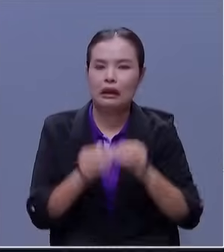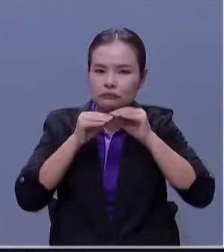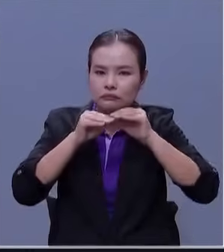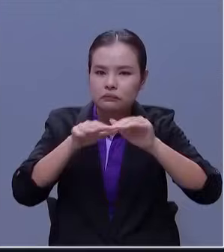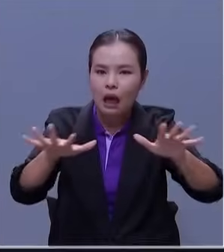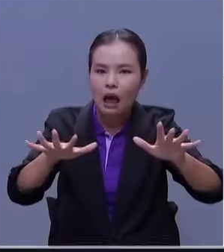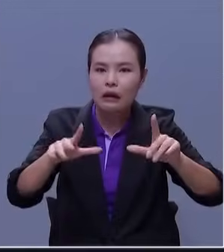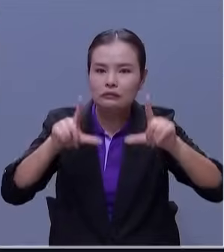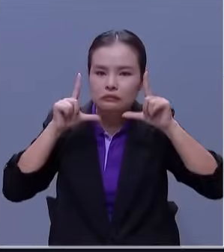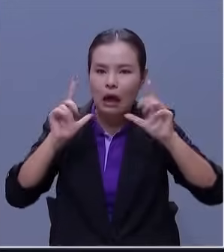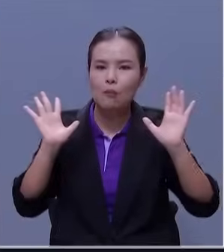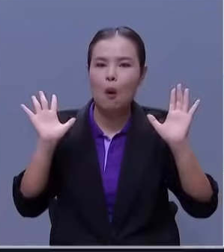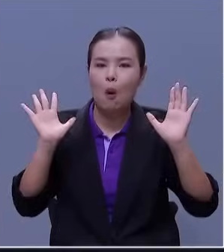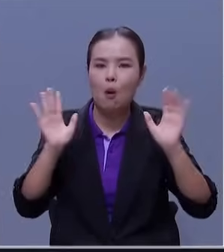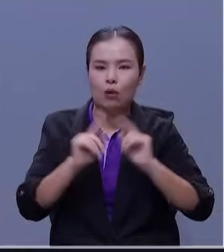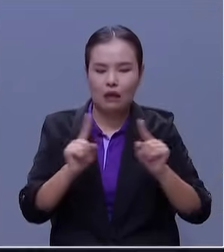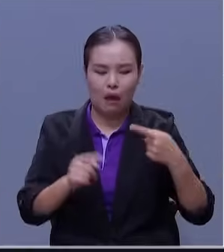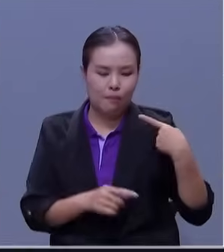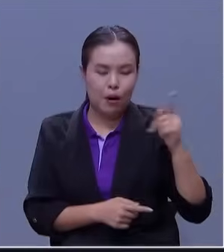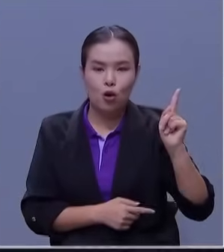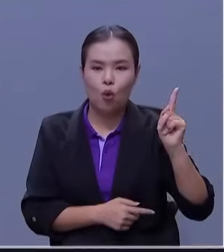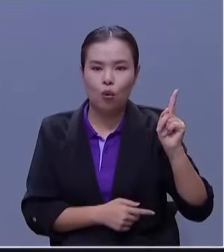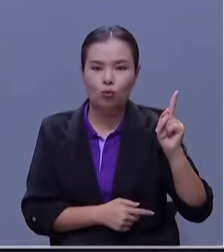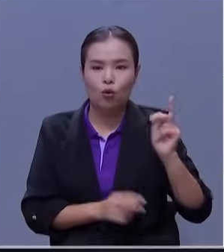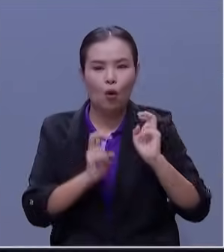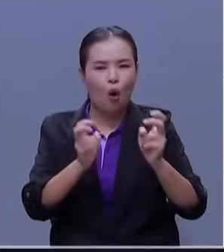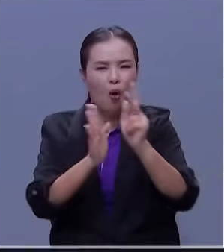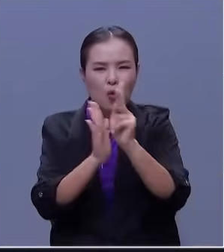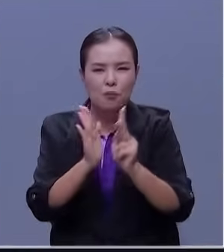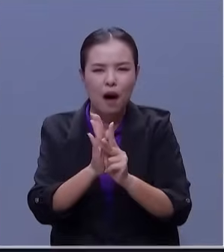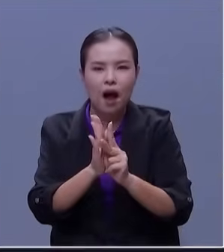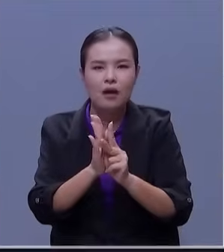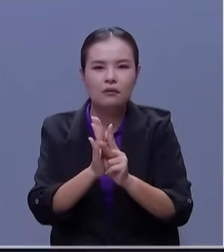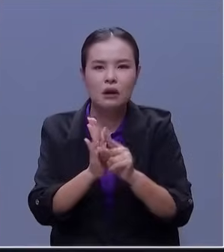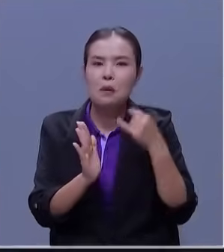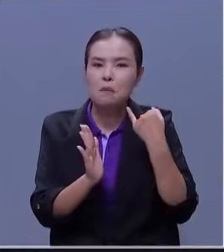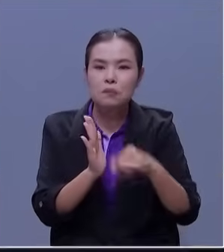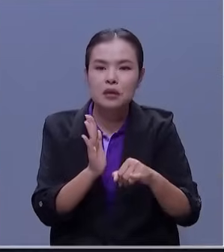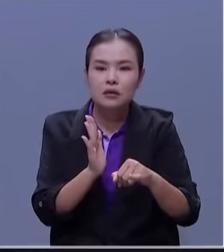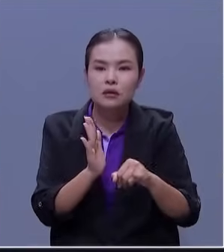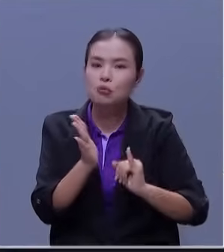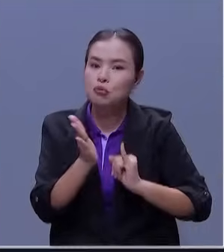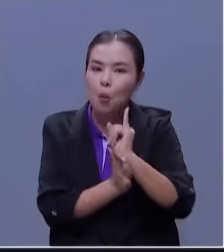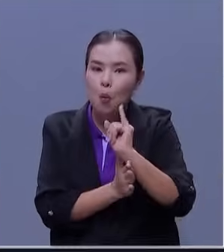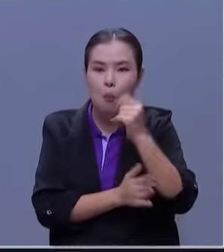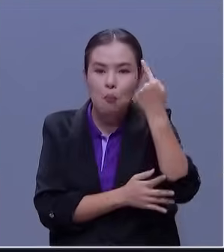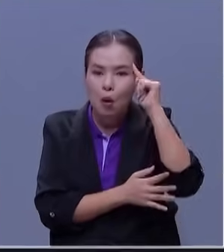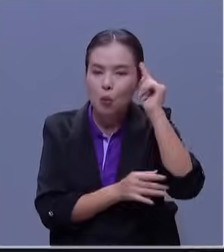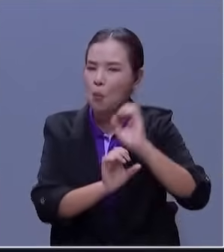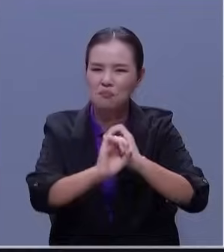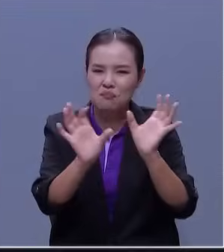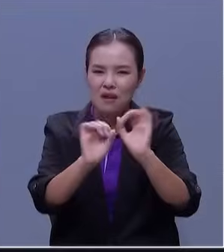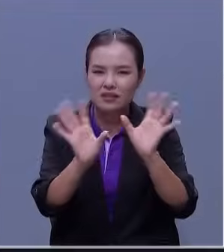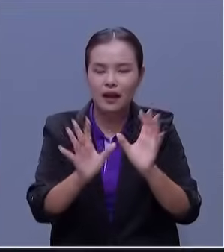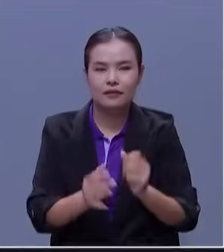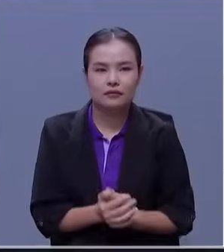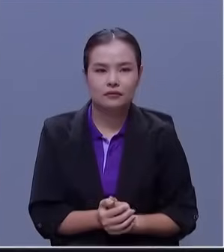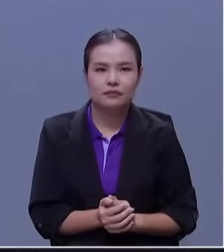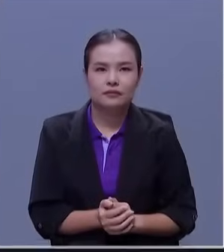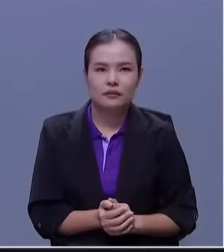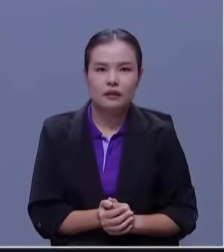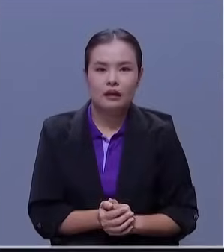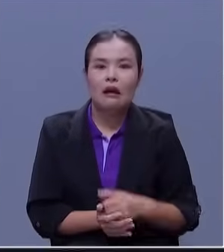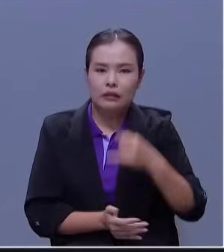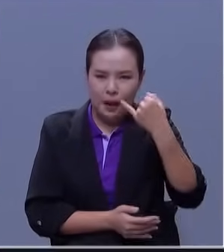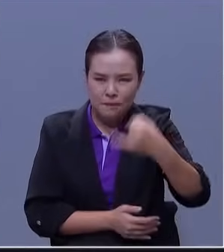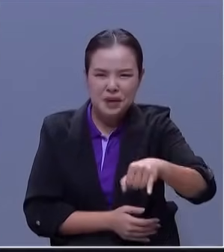านผู้การแต้มบอกแบบนี้แต่ไม่มีประโยชน์ในรูปคดีลองฟังเสียงท่านหน่อยนะครับ จบถ้าไอ้การผิดนะน้องออกม